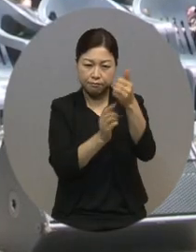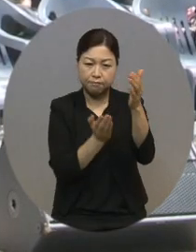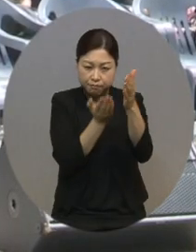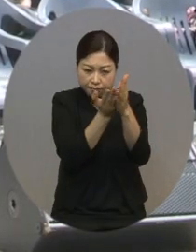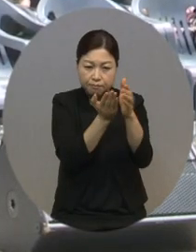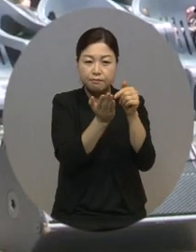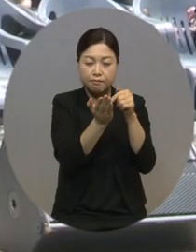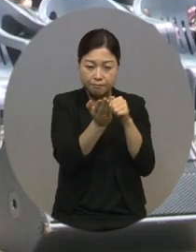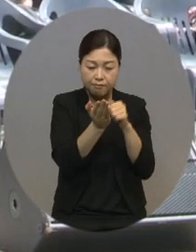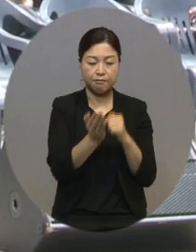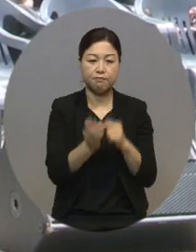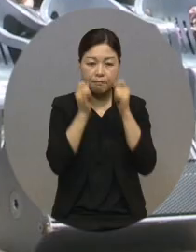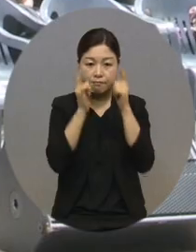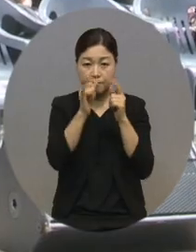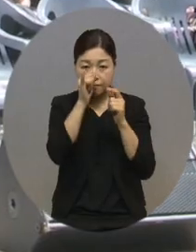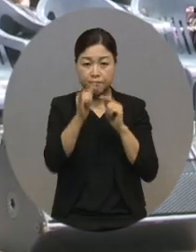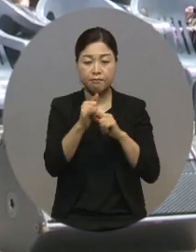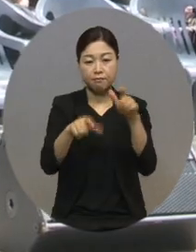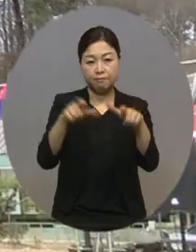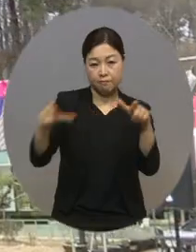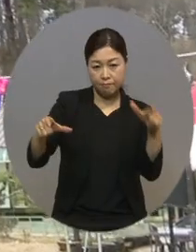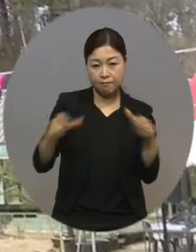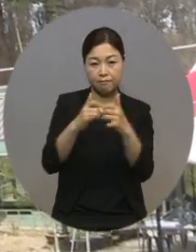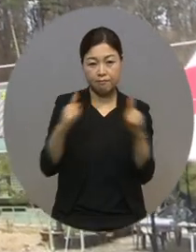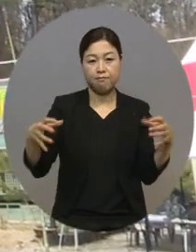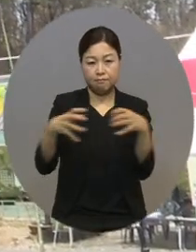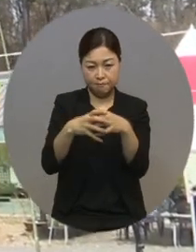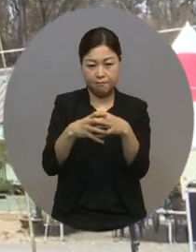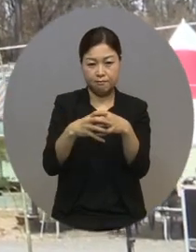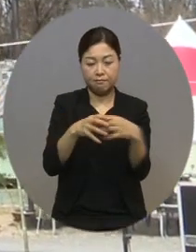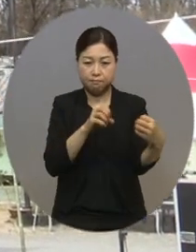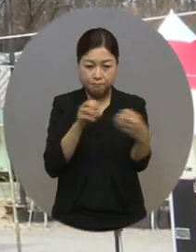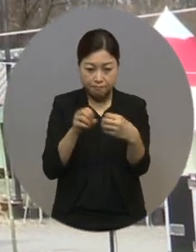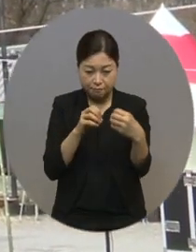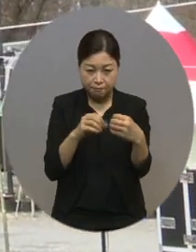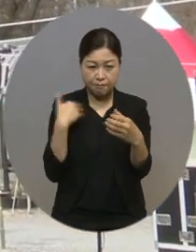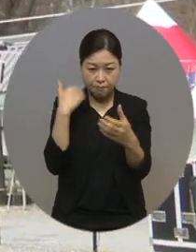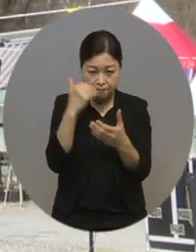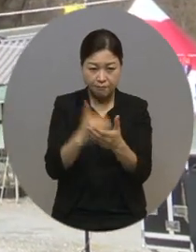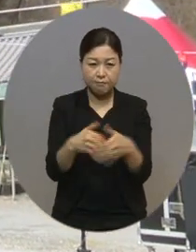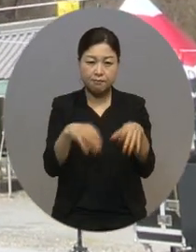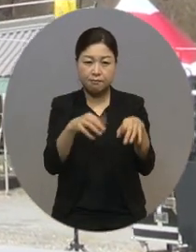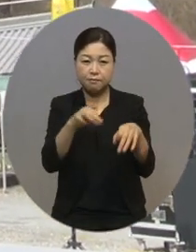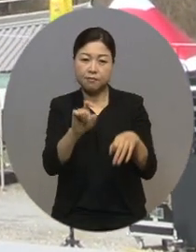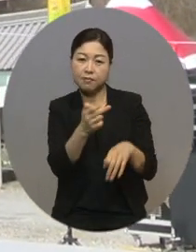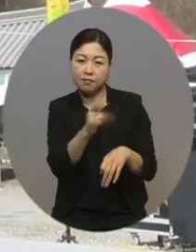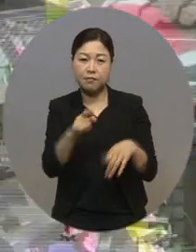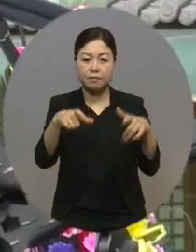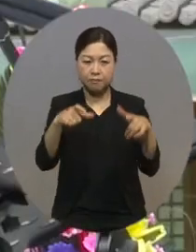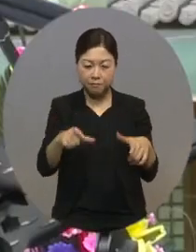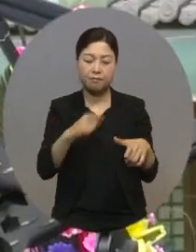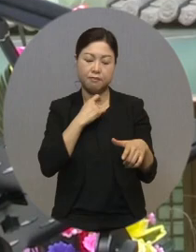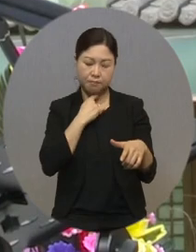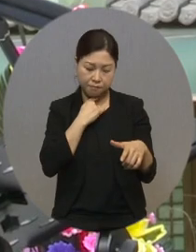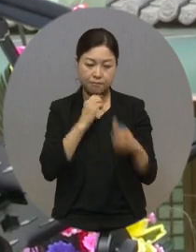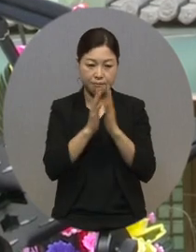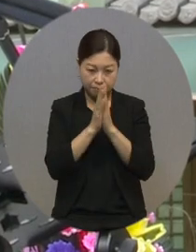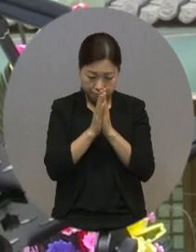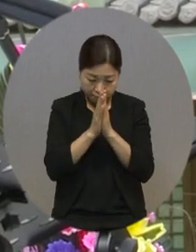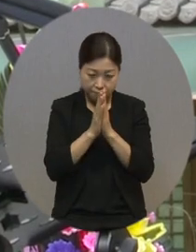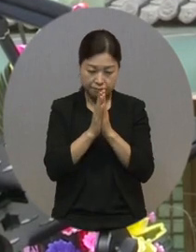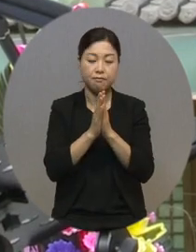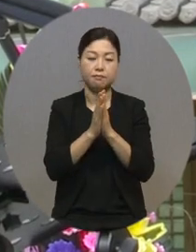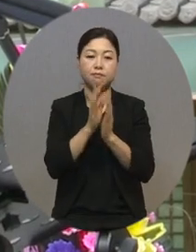되고, 지역민들이 화합하고 소통하며 풍요로운 김제 청하면이 되길 바란다고 밝혔습니다.